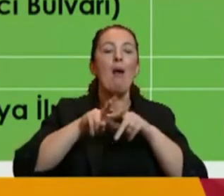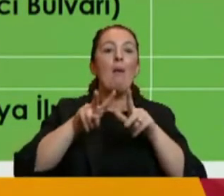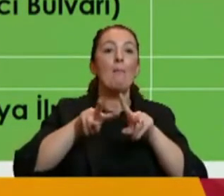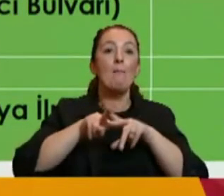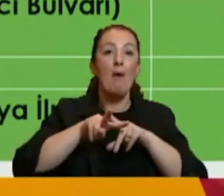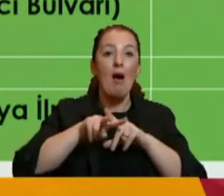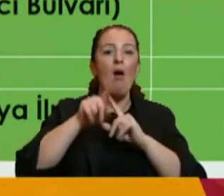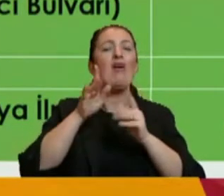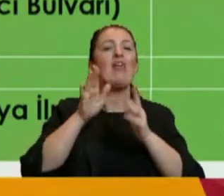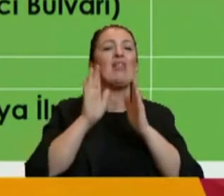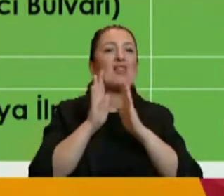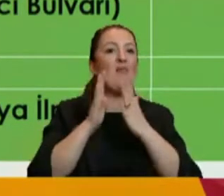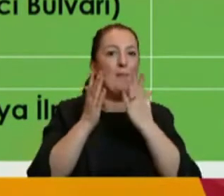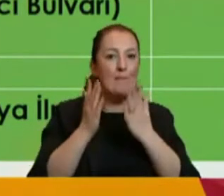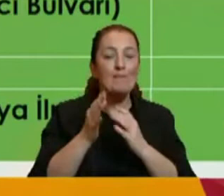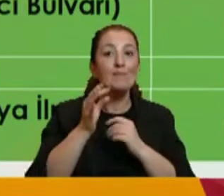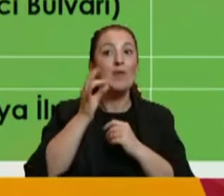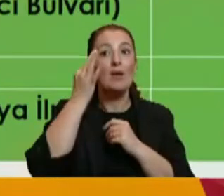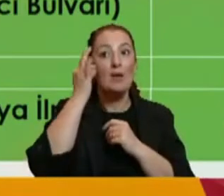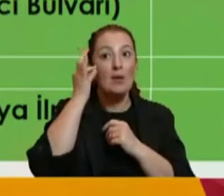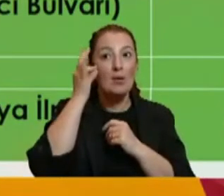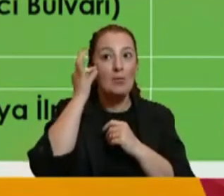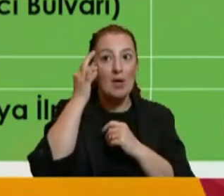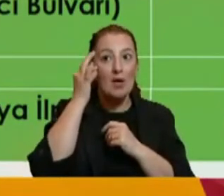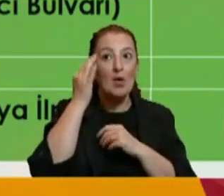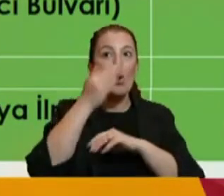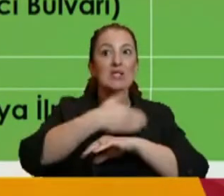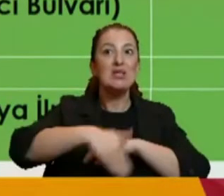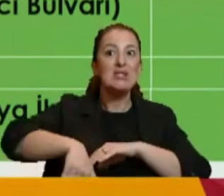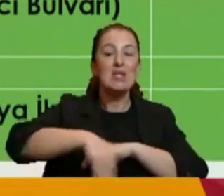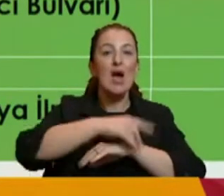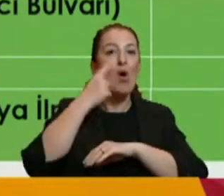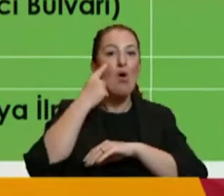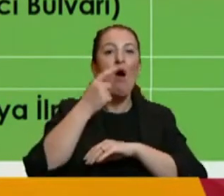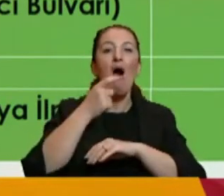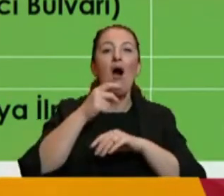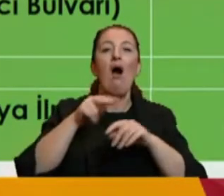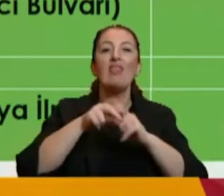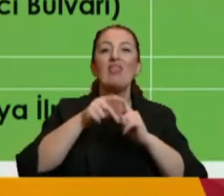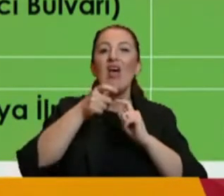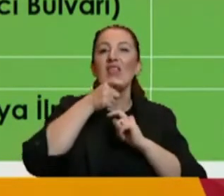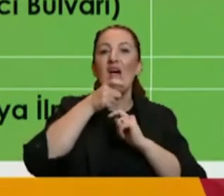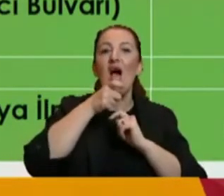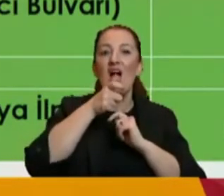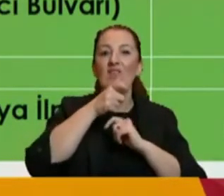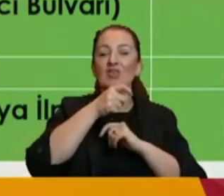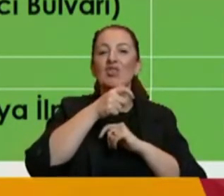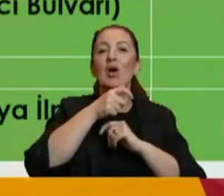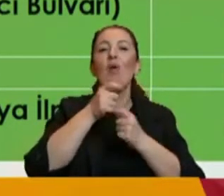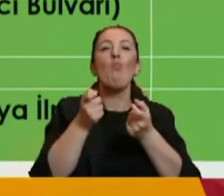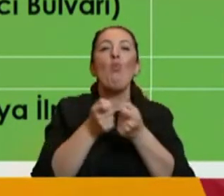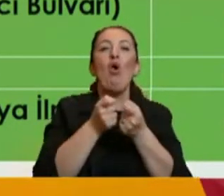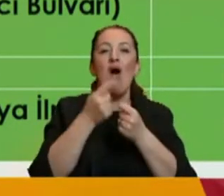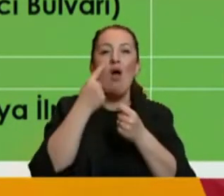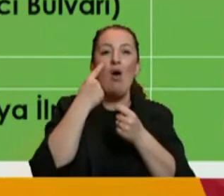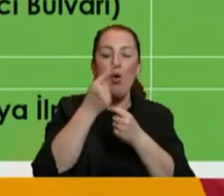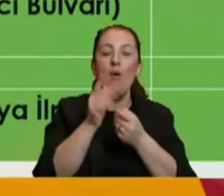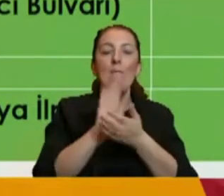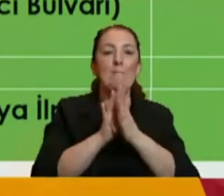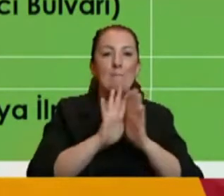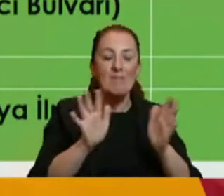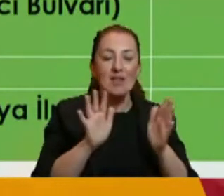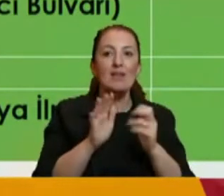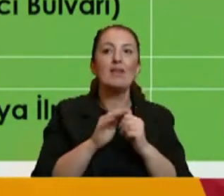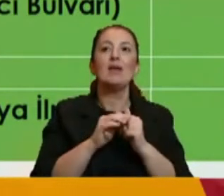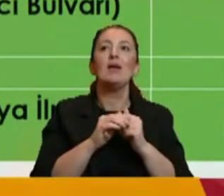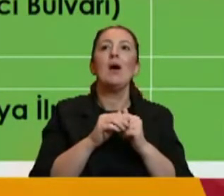ediyor bu Bakırköy sahil yolu Adnan Kahveci Bulvarı bitti Başakşehir Kuru Gıda Hali bitti